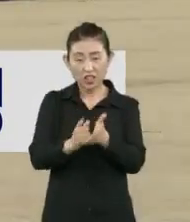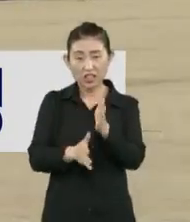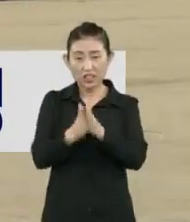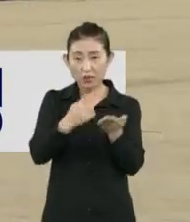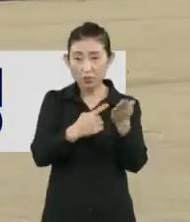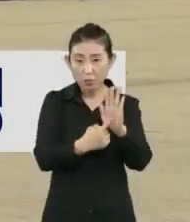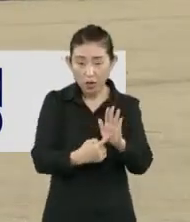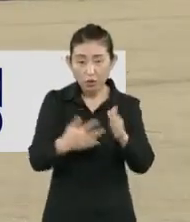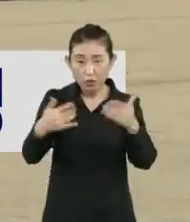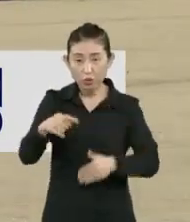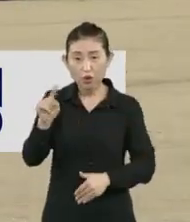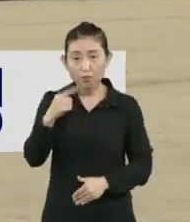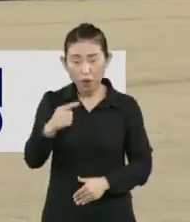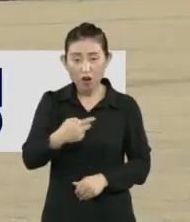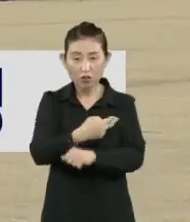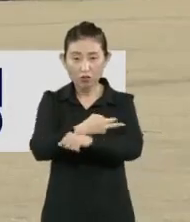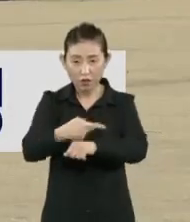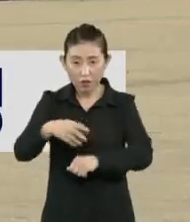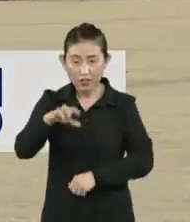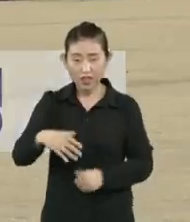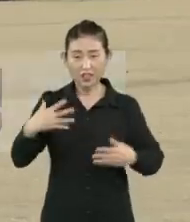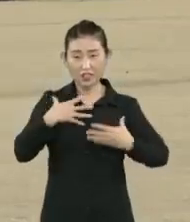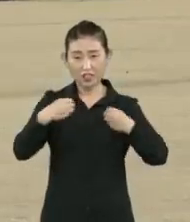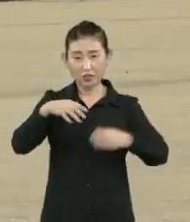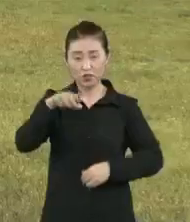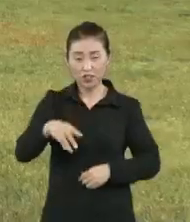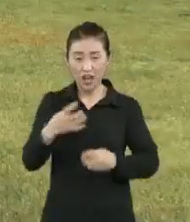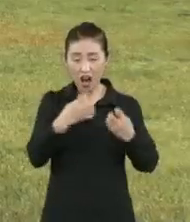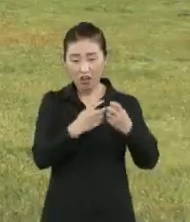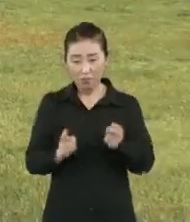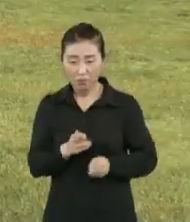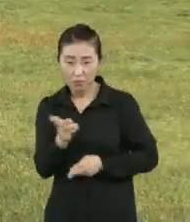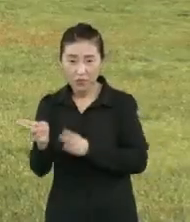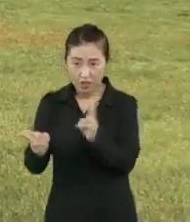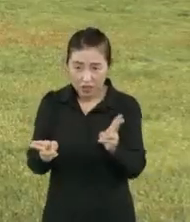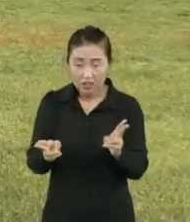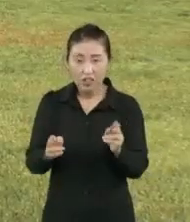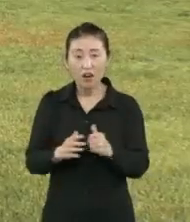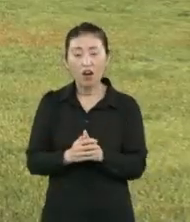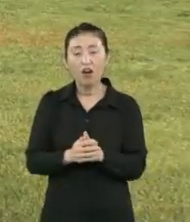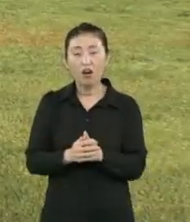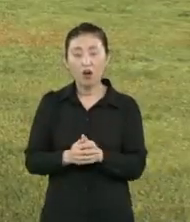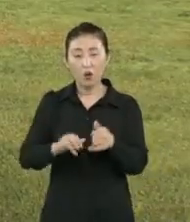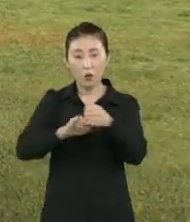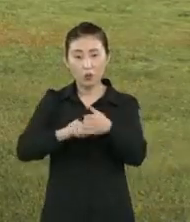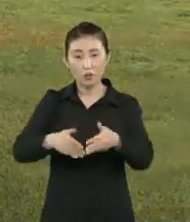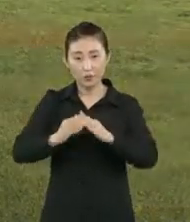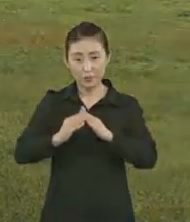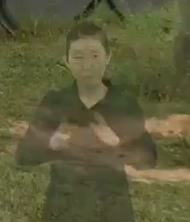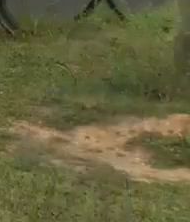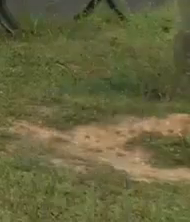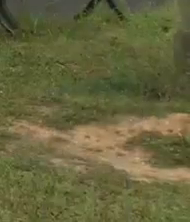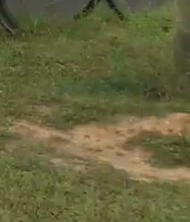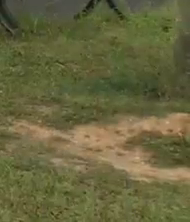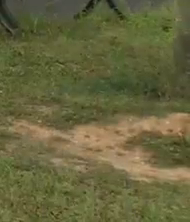제시한 국모 요건인 수영장과 사우나 빙상 생 등 필수 공적 시설을 조성하기로 했습니다